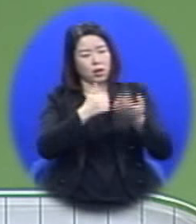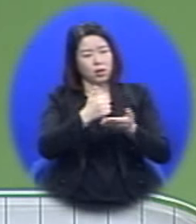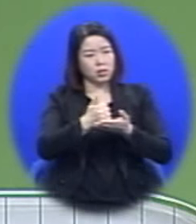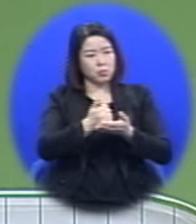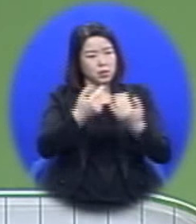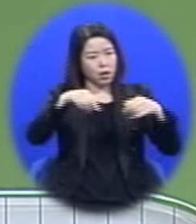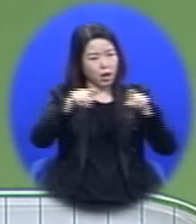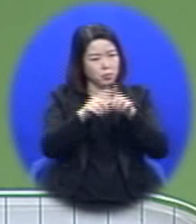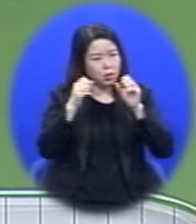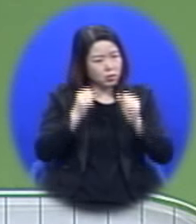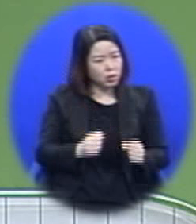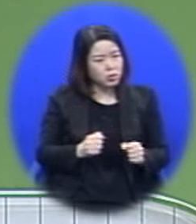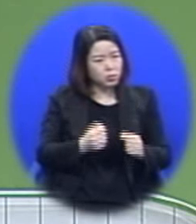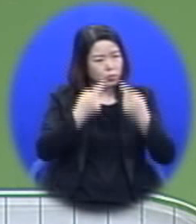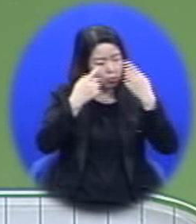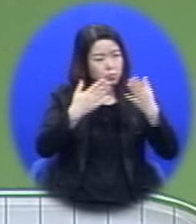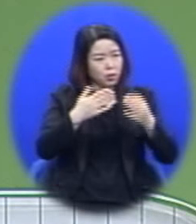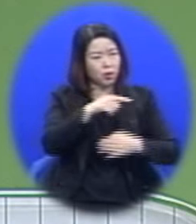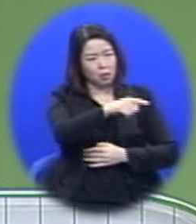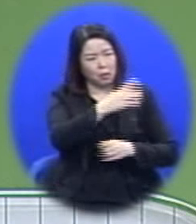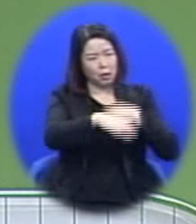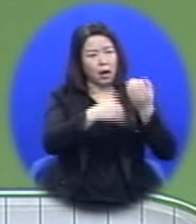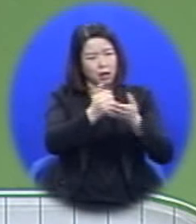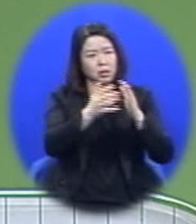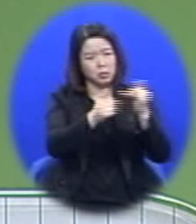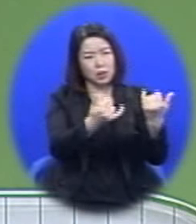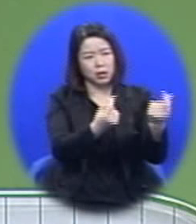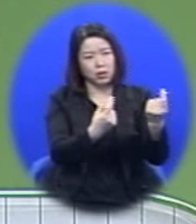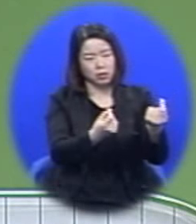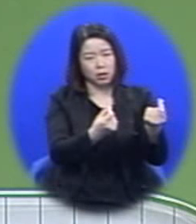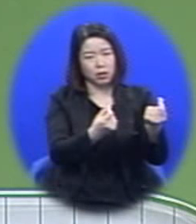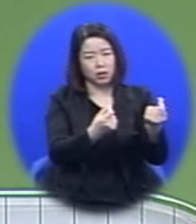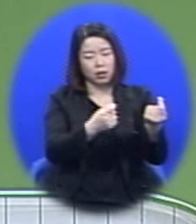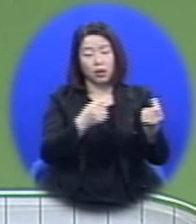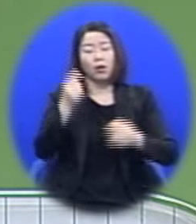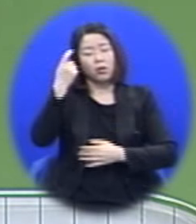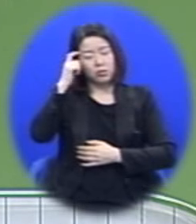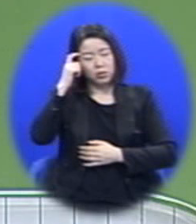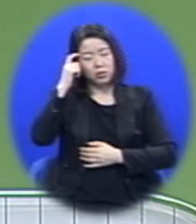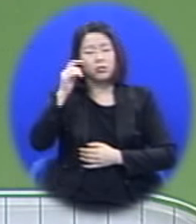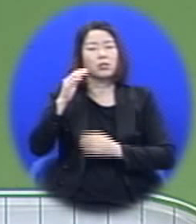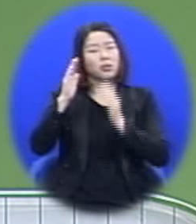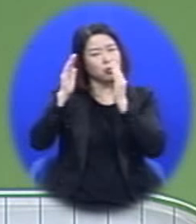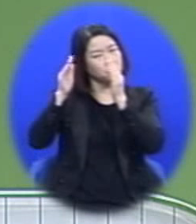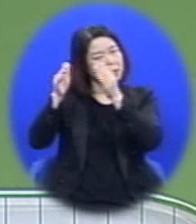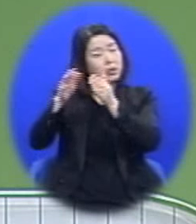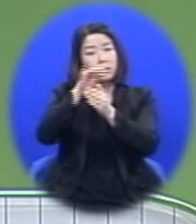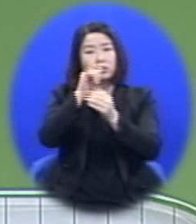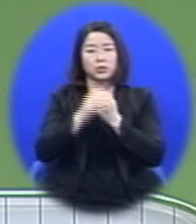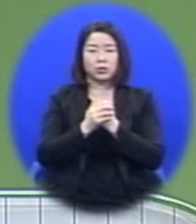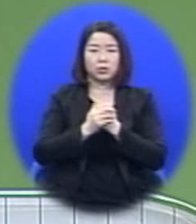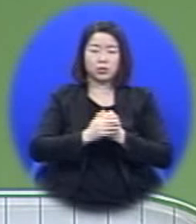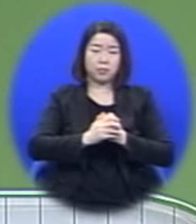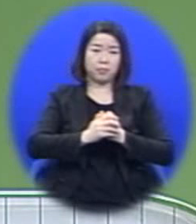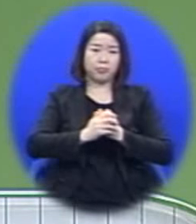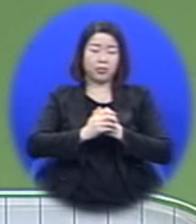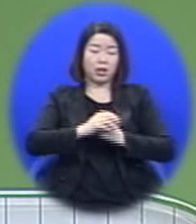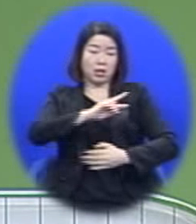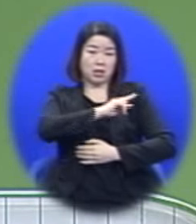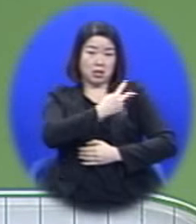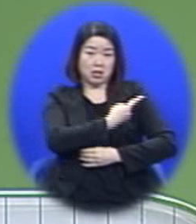그는 하나님의 사람이야. 이렇게 생각하는 경향이 있다는 거예요. 이단에 빠진 어떤